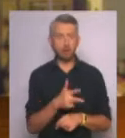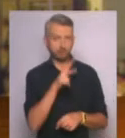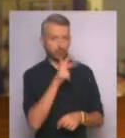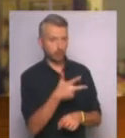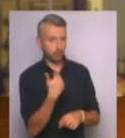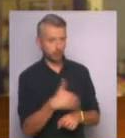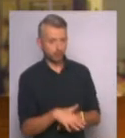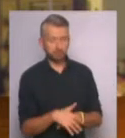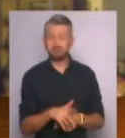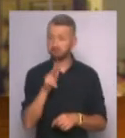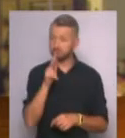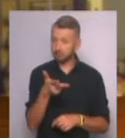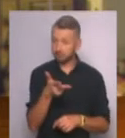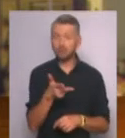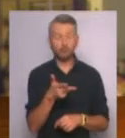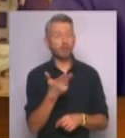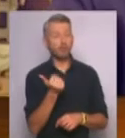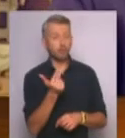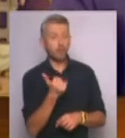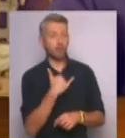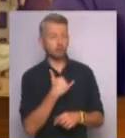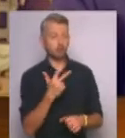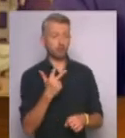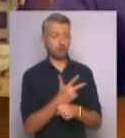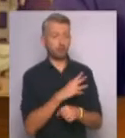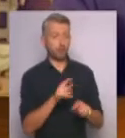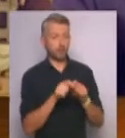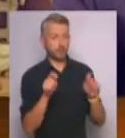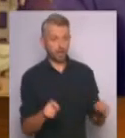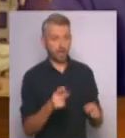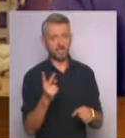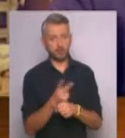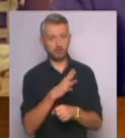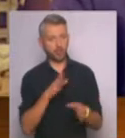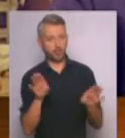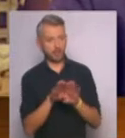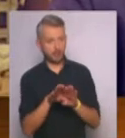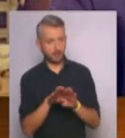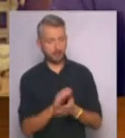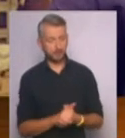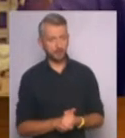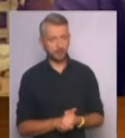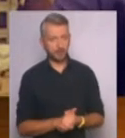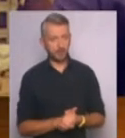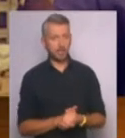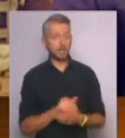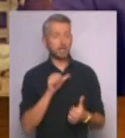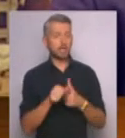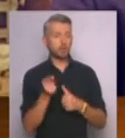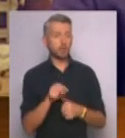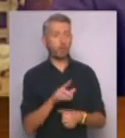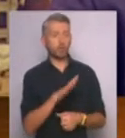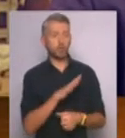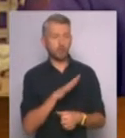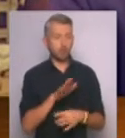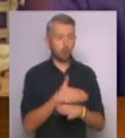Третій рік. У нас іде вже тричі було відкриття і двічі було закриття. Тому і крім цього були